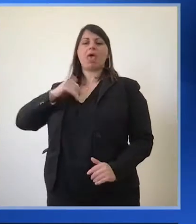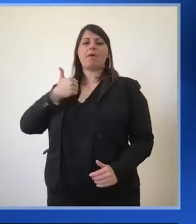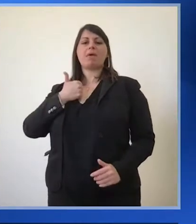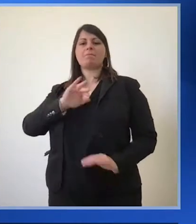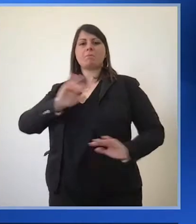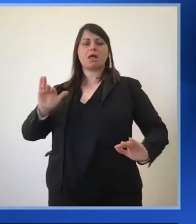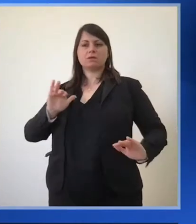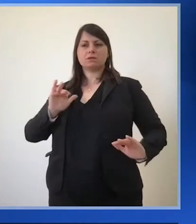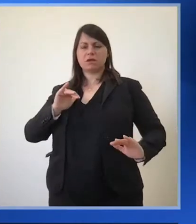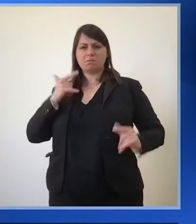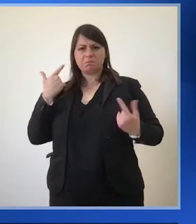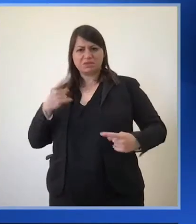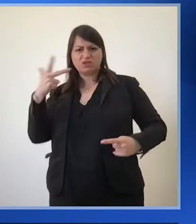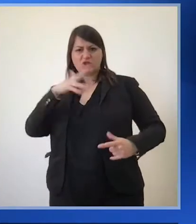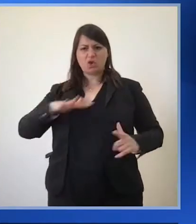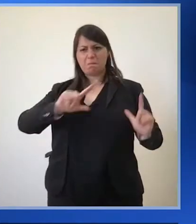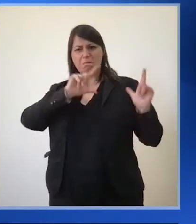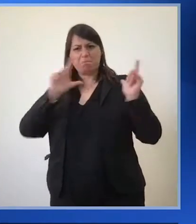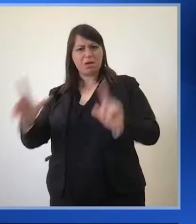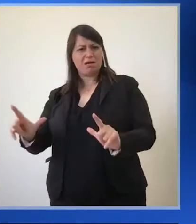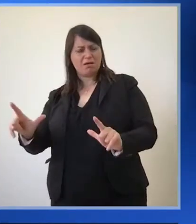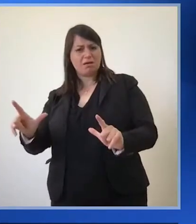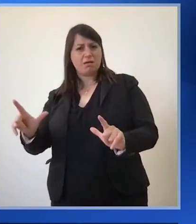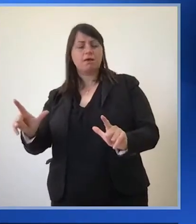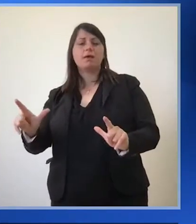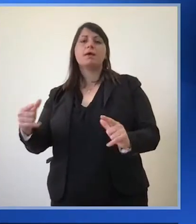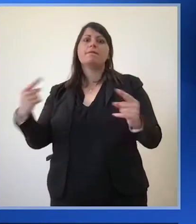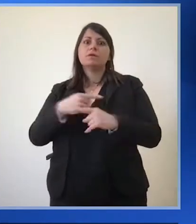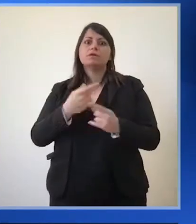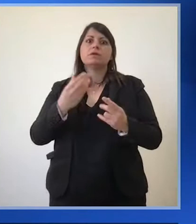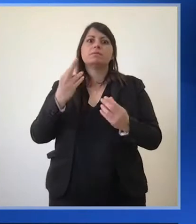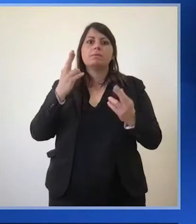renderle accoglienti per tutti.